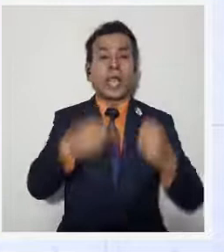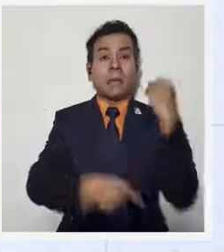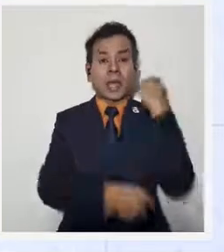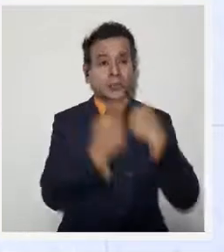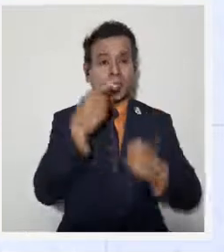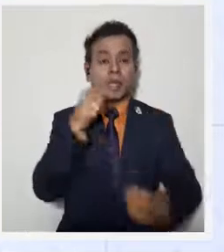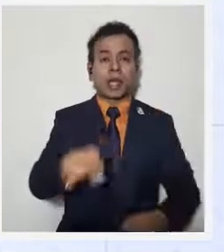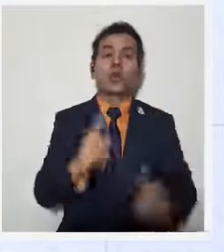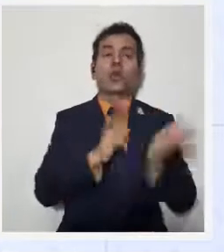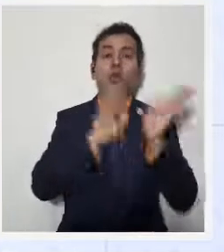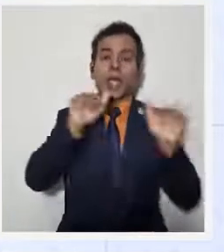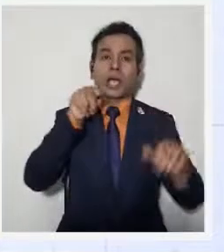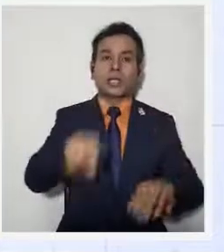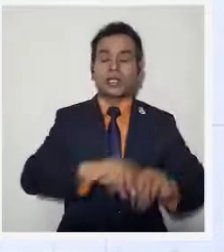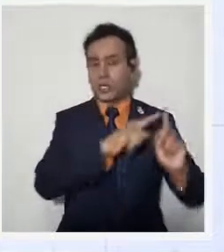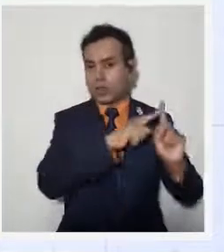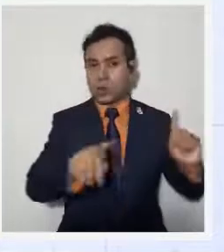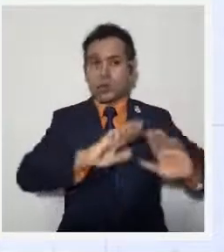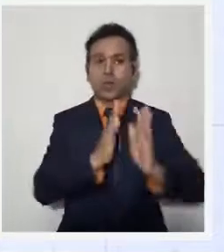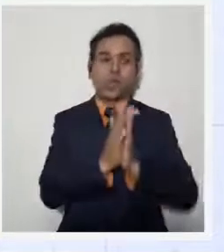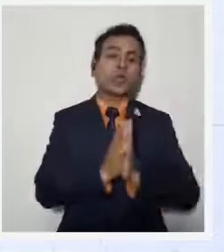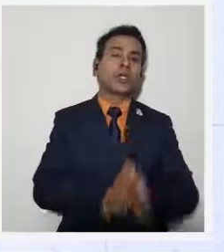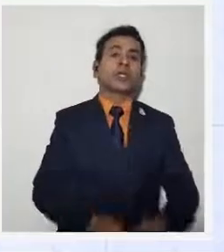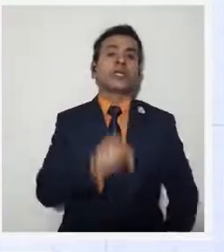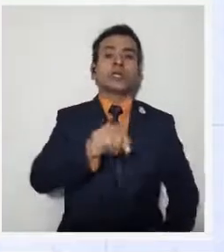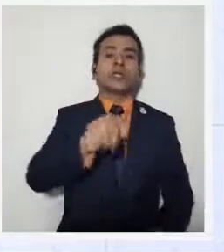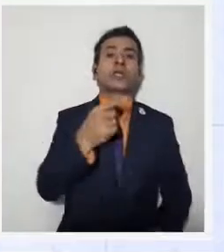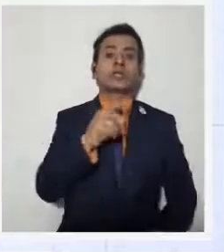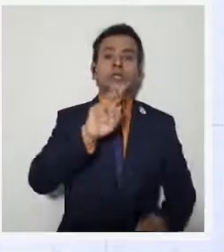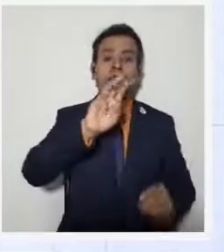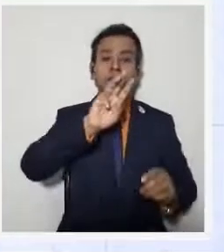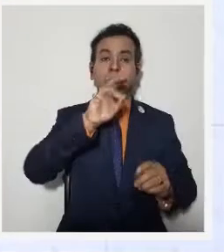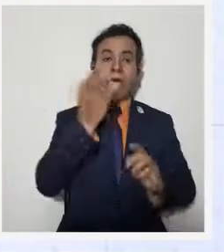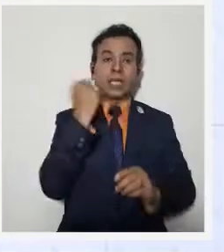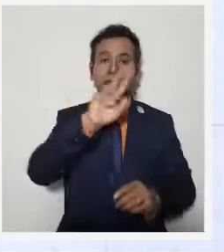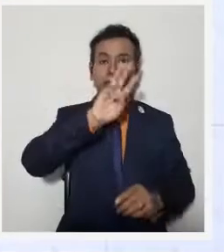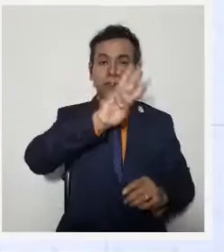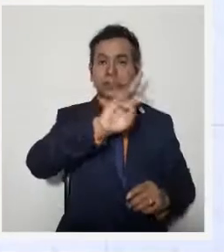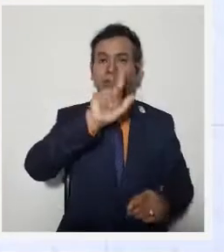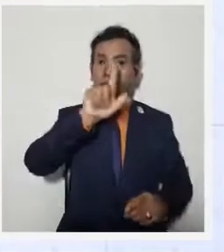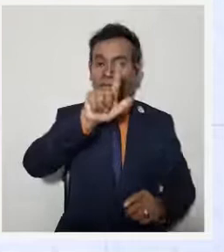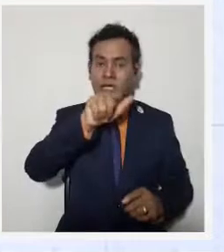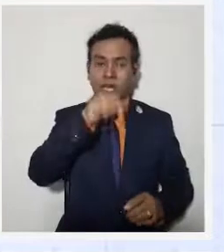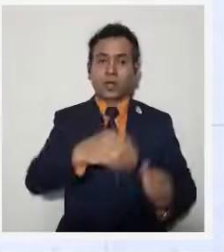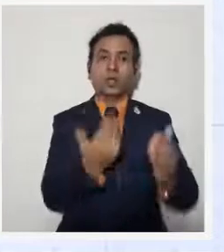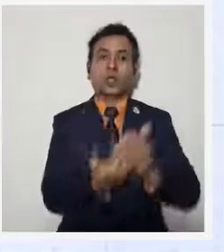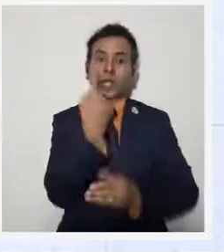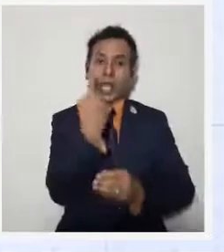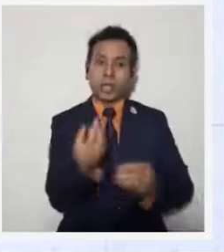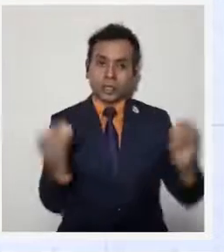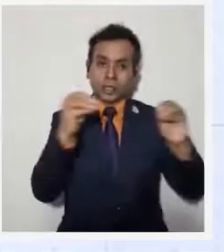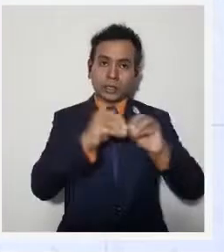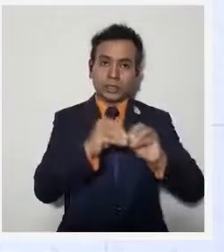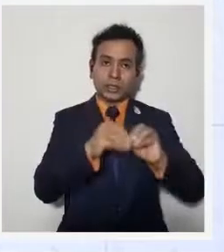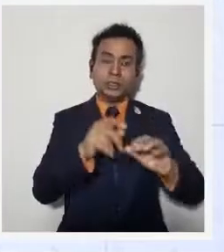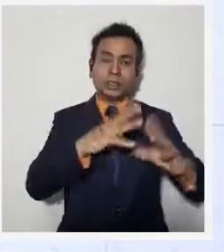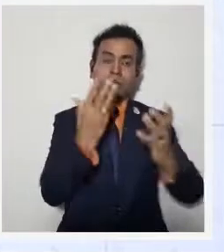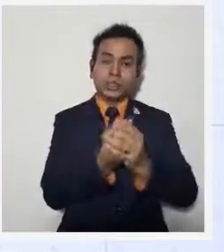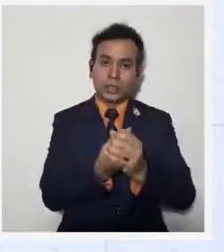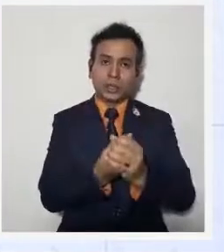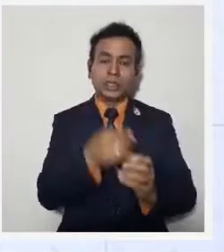মেডিকেল কলেজ নোয়াখালী। আমাদের সর্বমোট ল্যাবের যে আমরা রিপোর্ট আজকে দিব, এটা 37টি ল্যাবের এবং সর্বশেষ